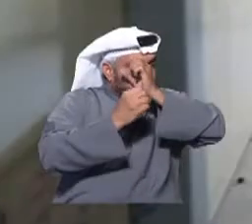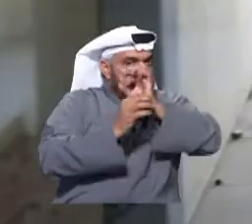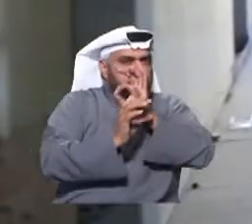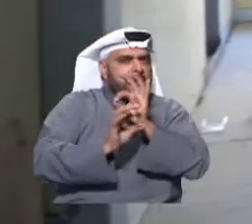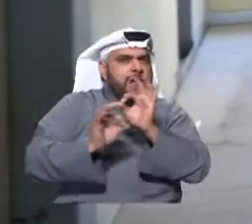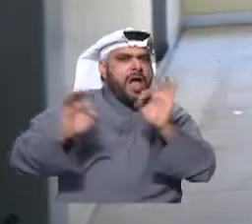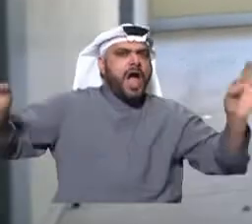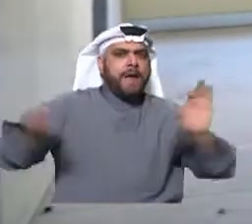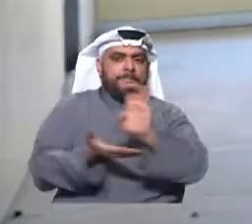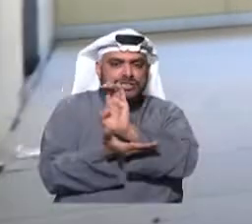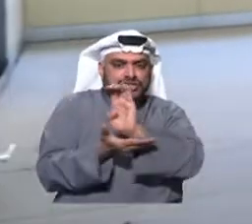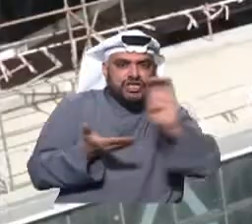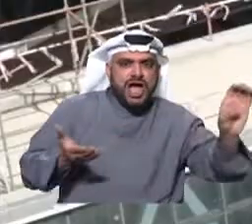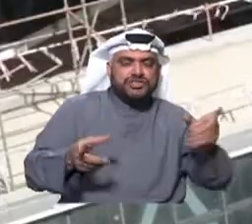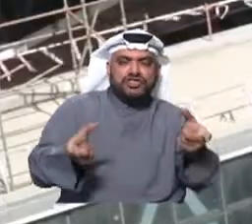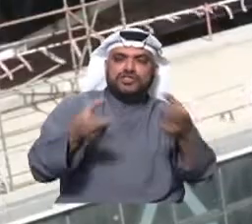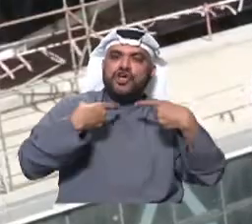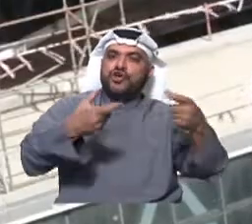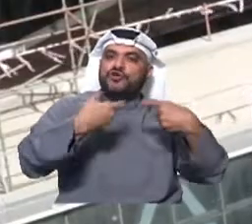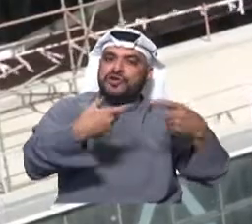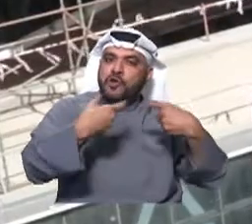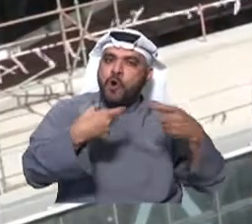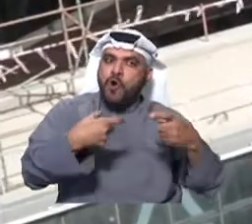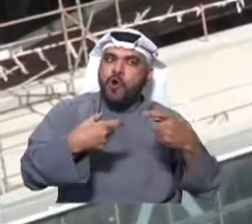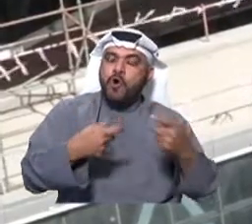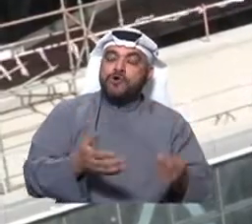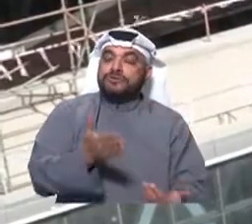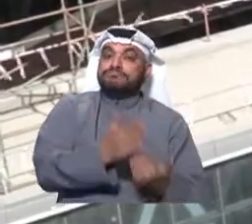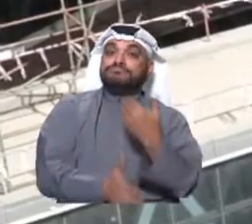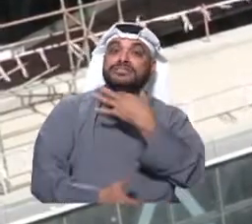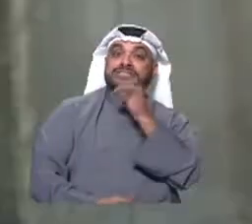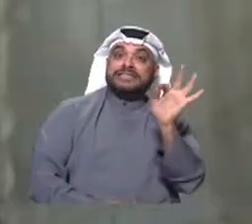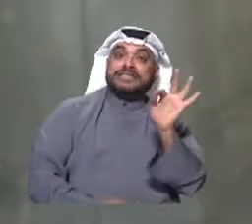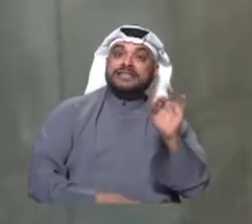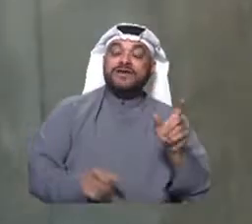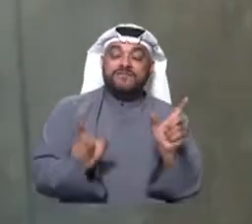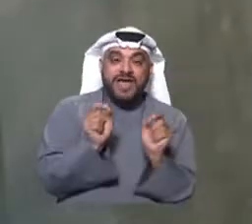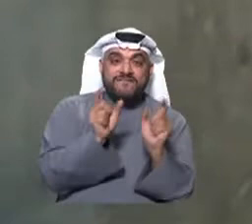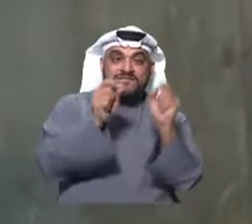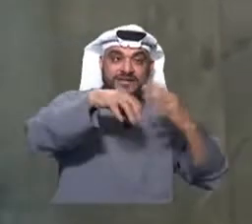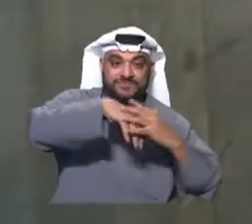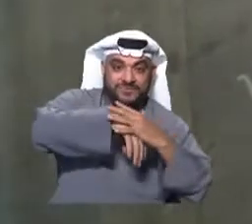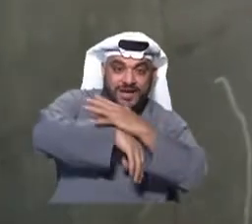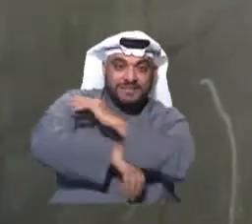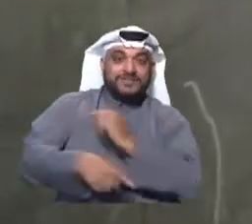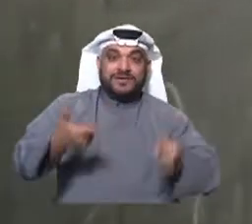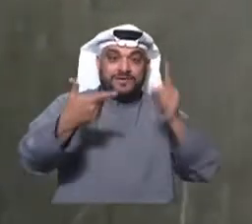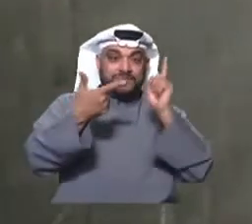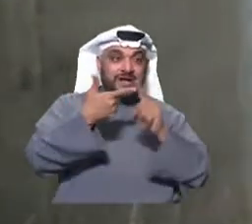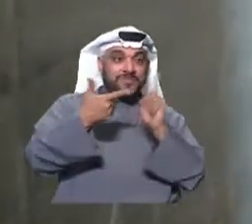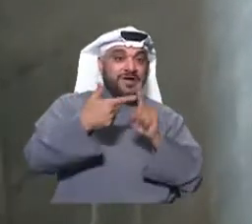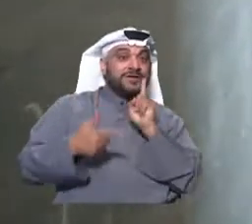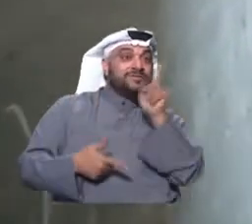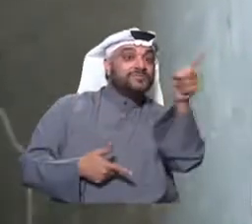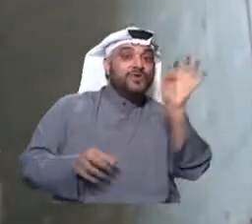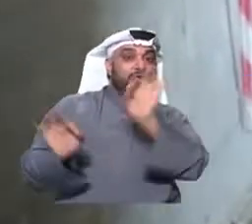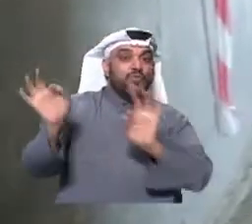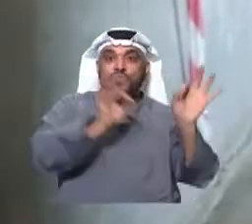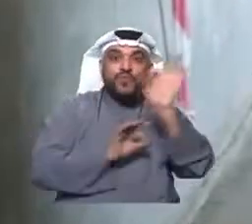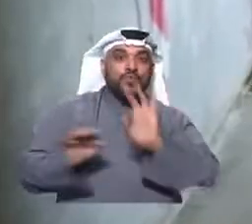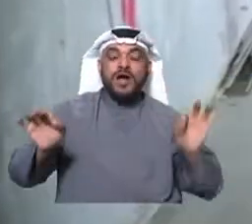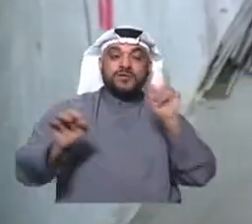ما توصلت إليها التكنولوجيا الحديثة في علاج السرطان، وجرى استخدام تقنية الفايبر كلاس